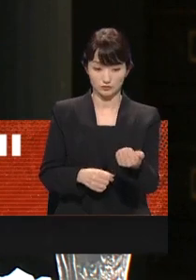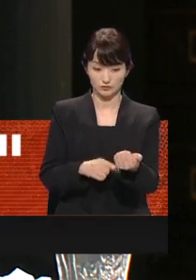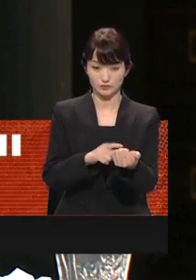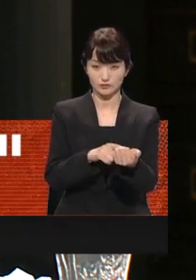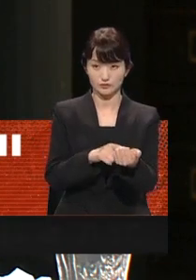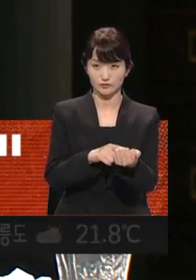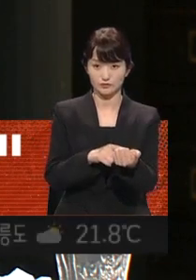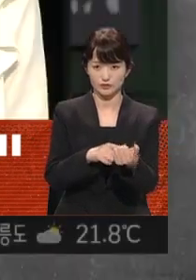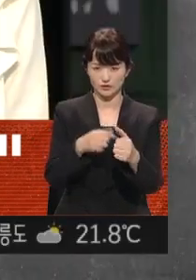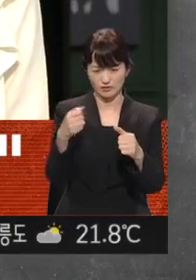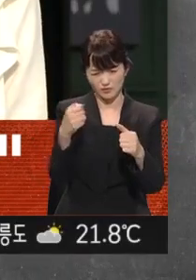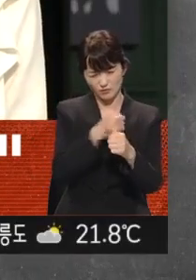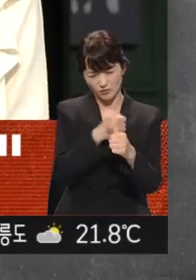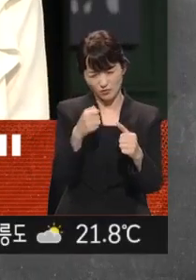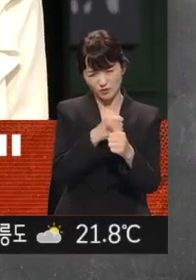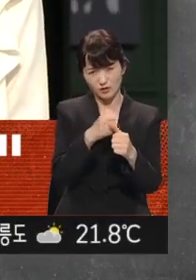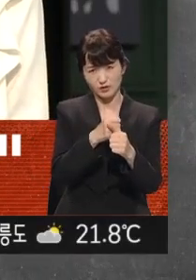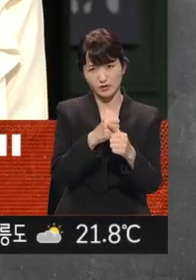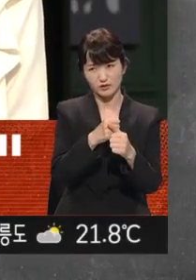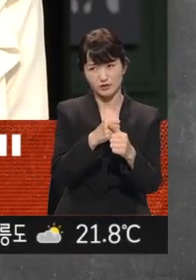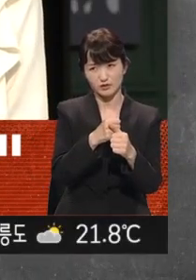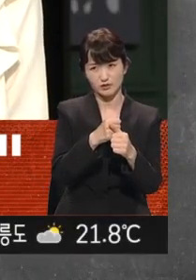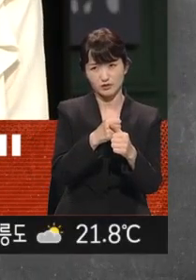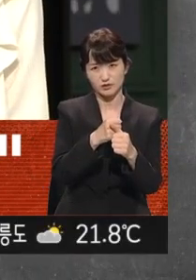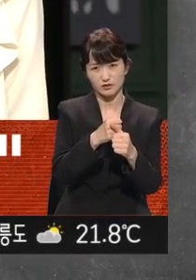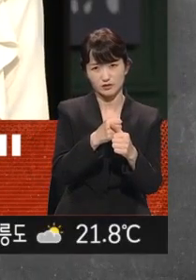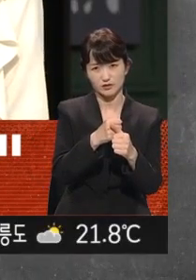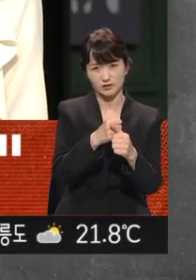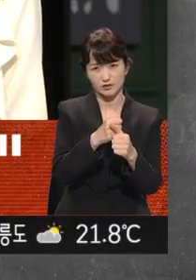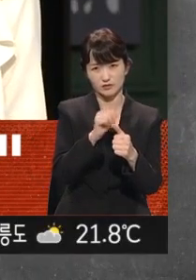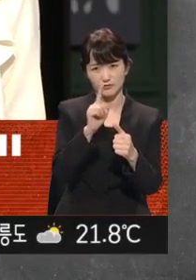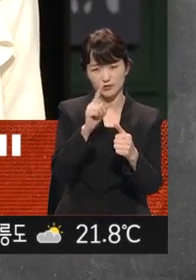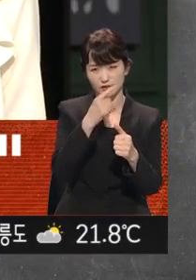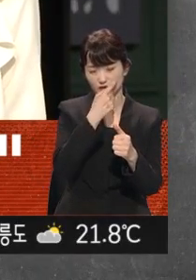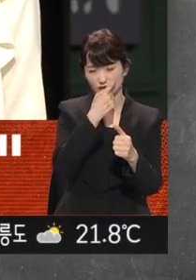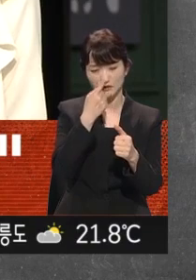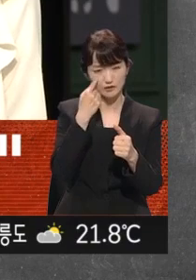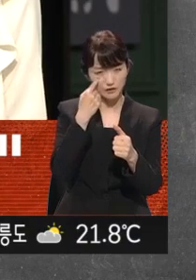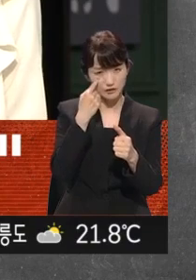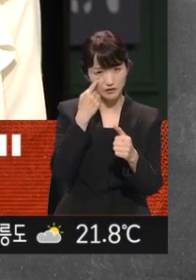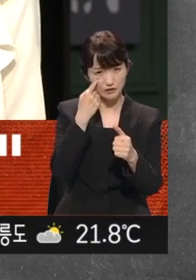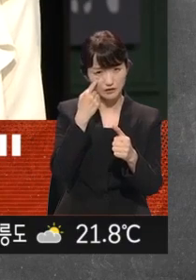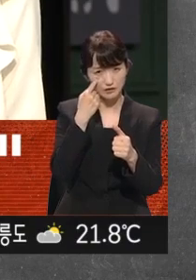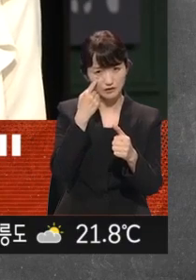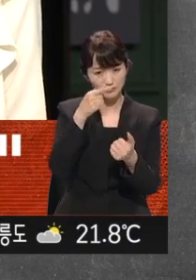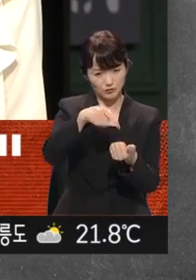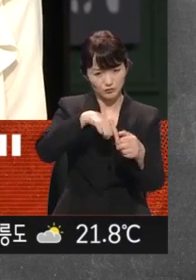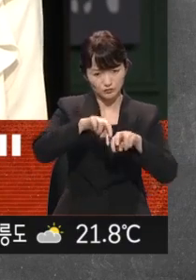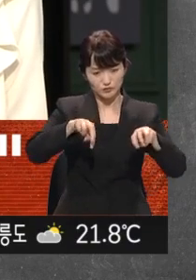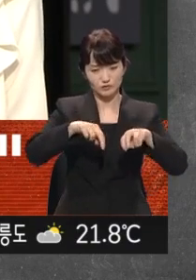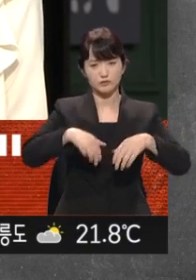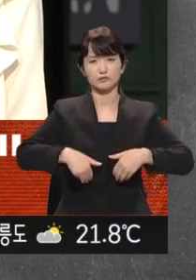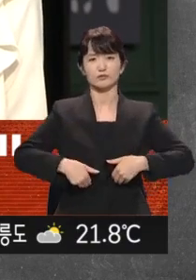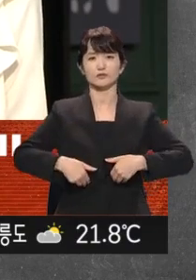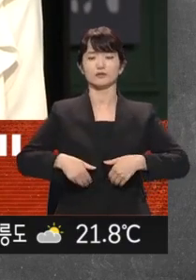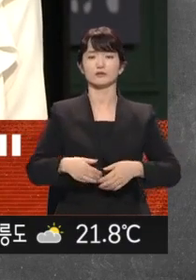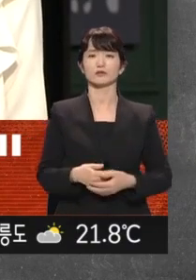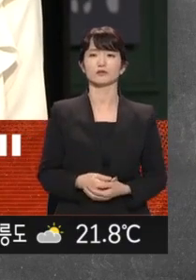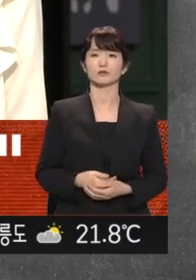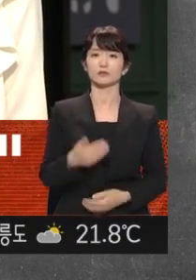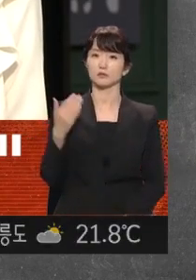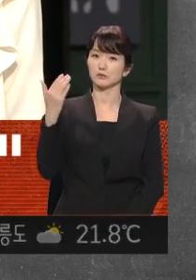시신에 있는 어떤 폭행 흔적 뭐 이런 거 일단 부검을 해야 된 해야 되는데 아 종전까지는